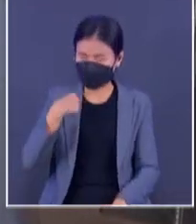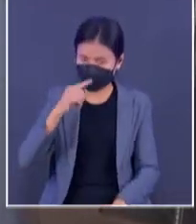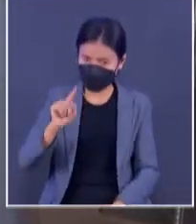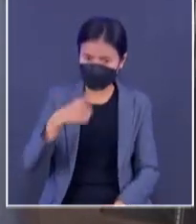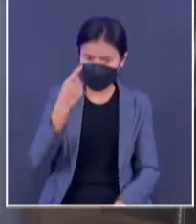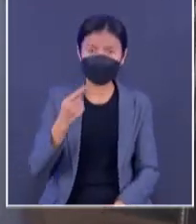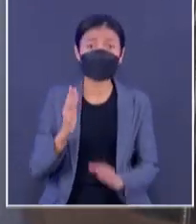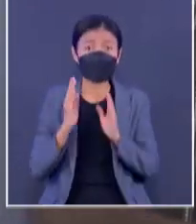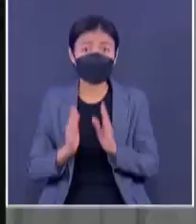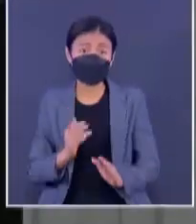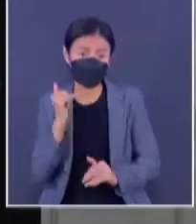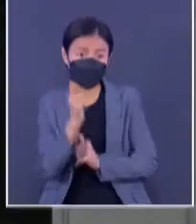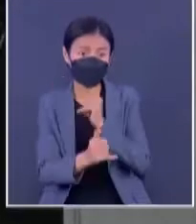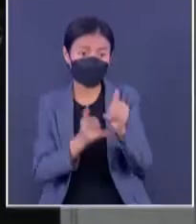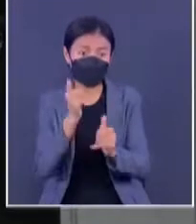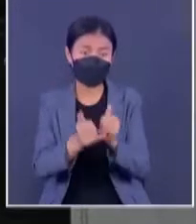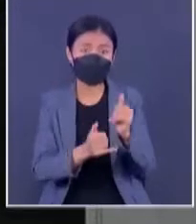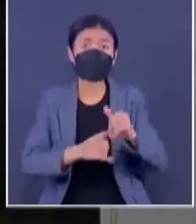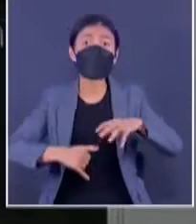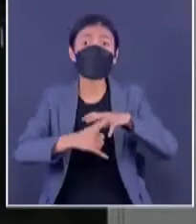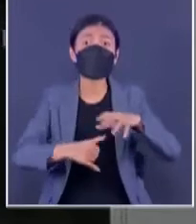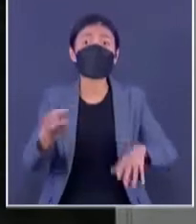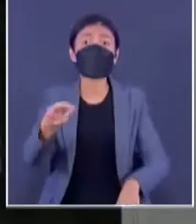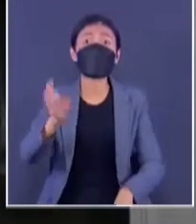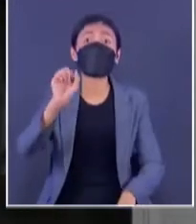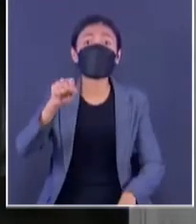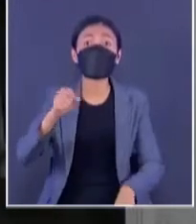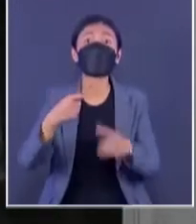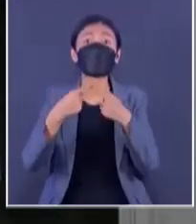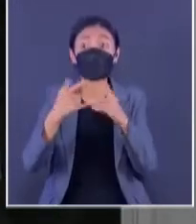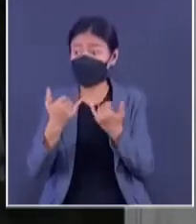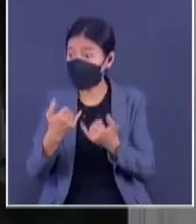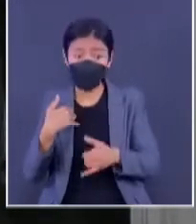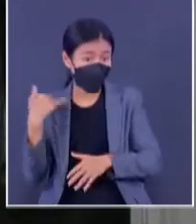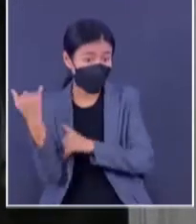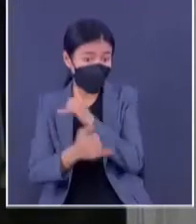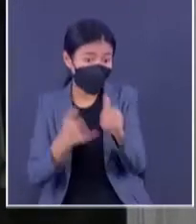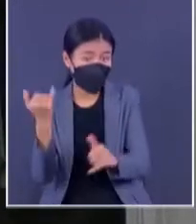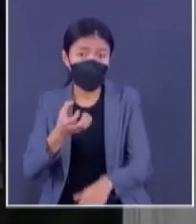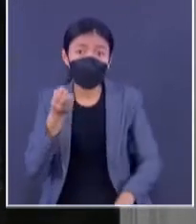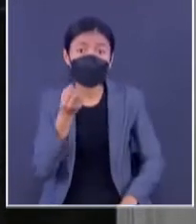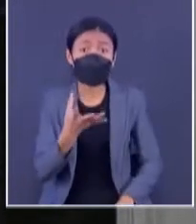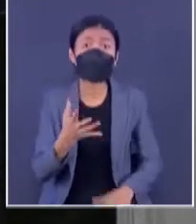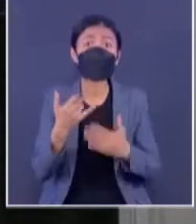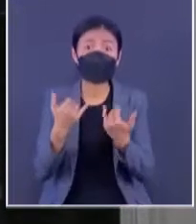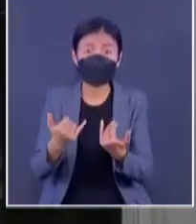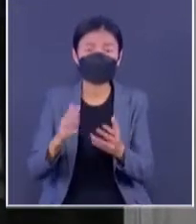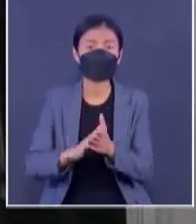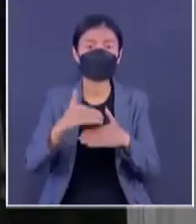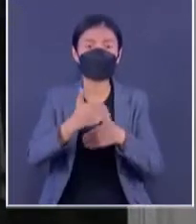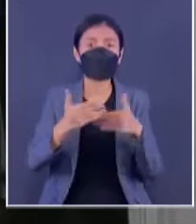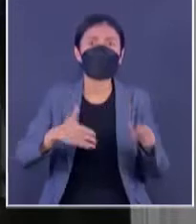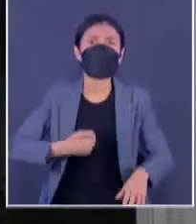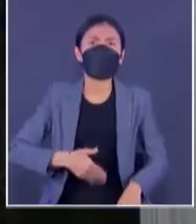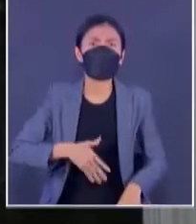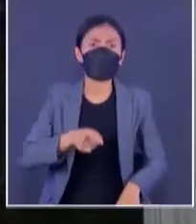มีผู้เข้ามากักตัวเนี่ยไม่กี่คนแต่กลับมีคนเข้ามาเป็นจำนวนมากครับทำให้ห้องน้ำไม่เพียงพอเพราะว่ามีคนเ